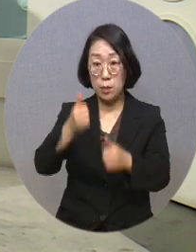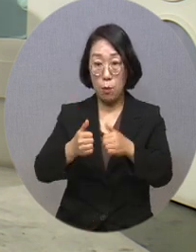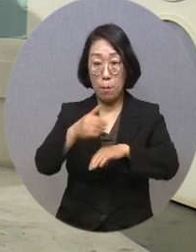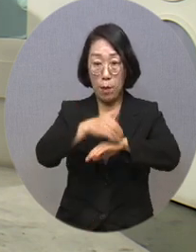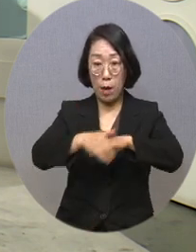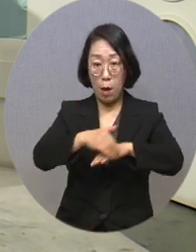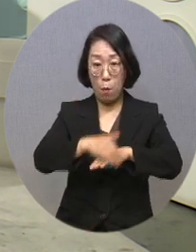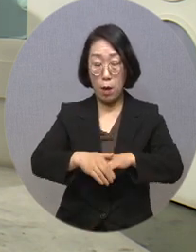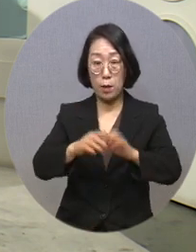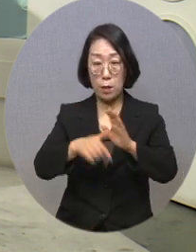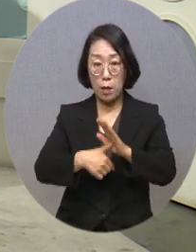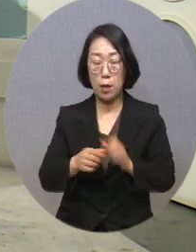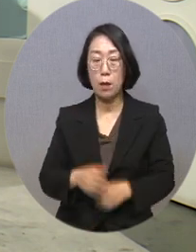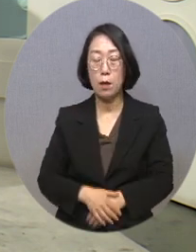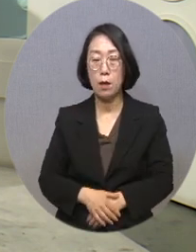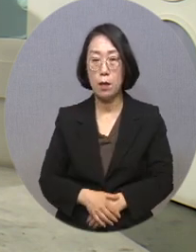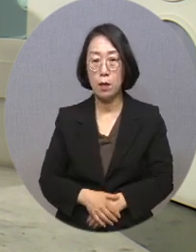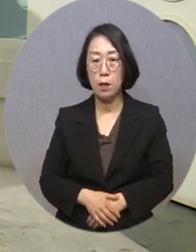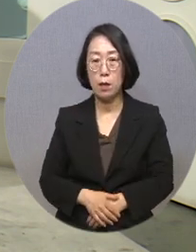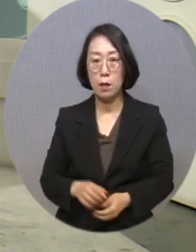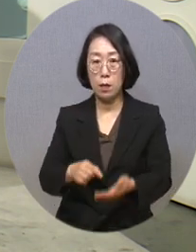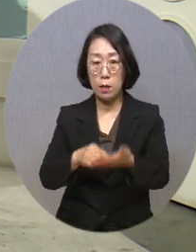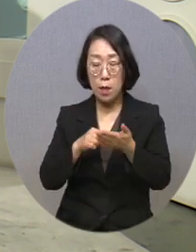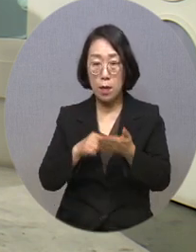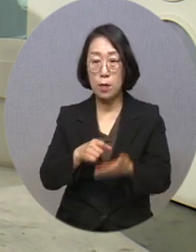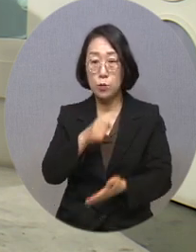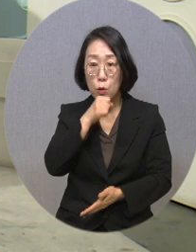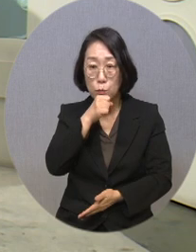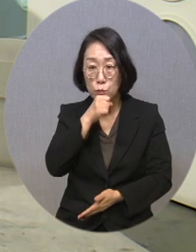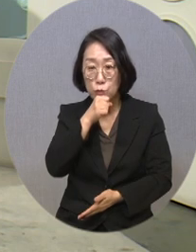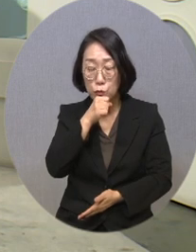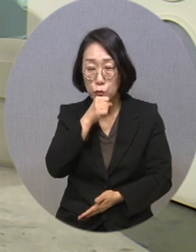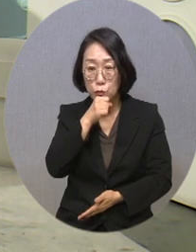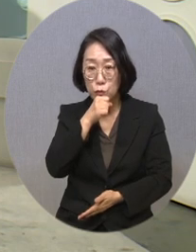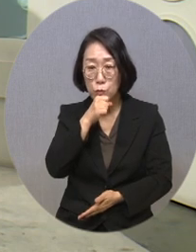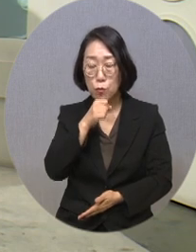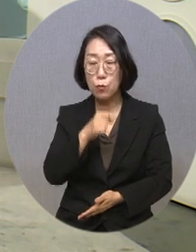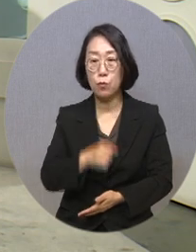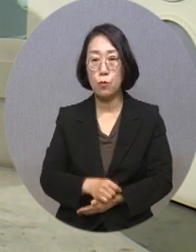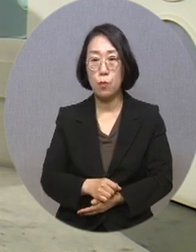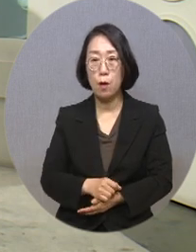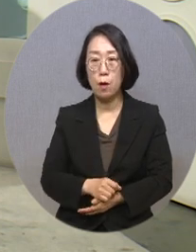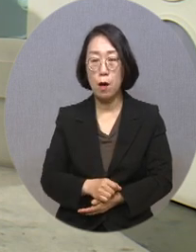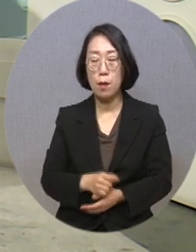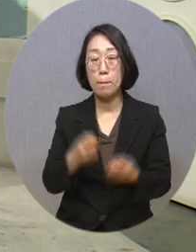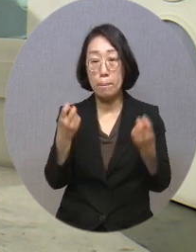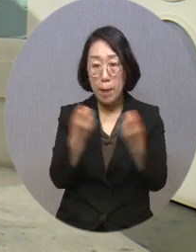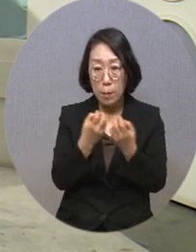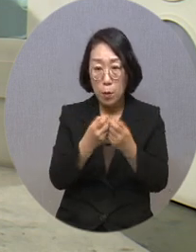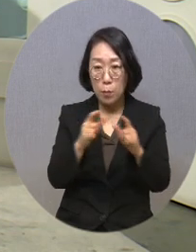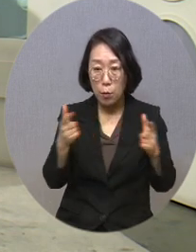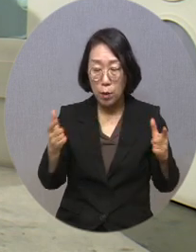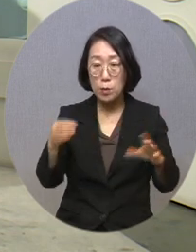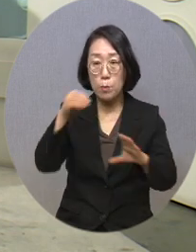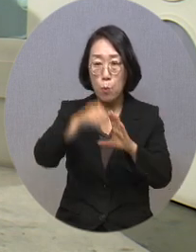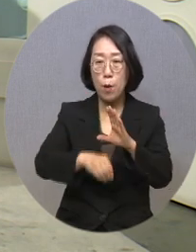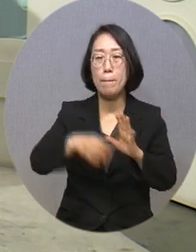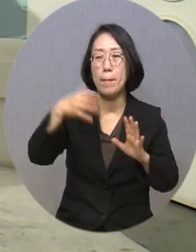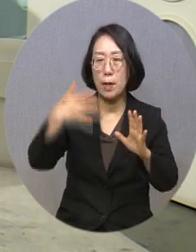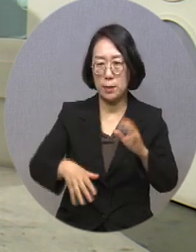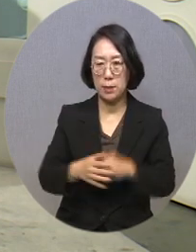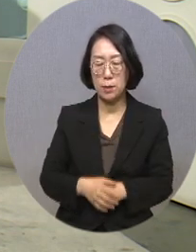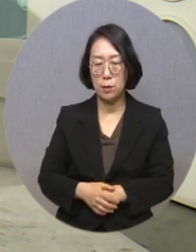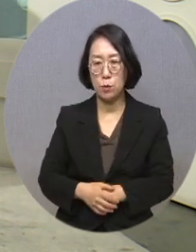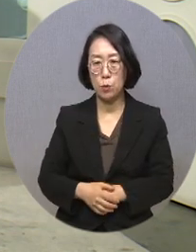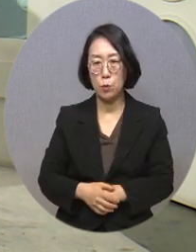계획에 그 출제 시험 채점 방법이 네. 포함되지 않은 것 그리고 출제위원을 선정을 했을